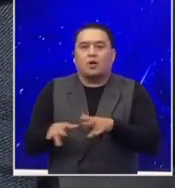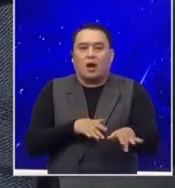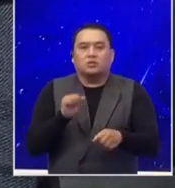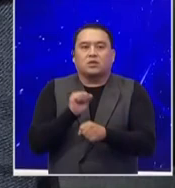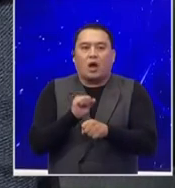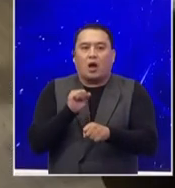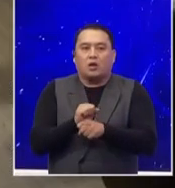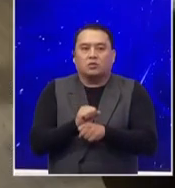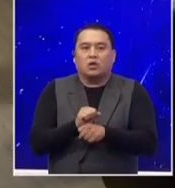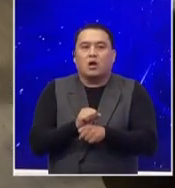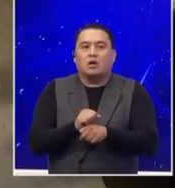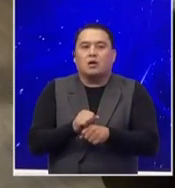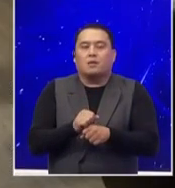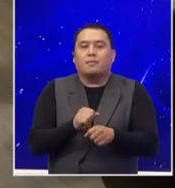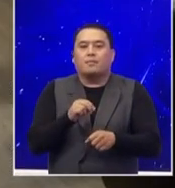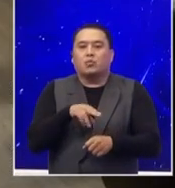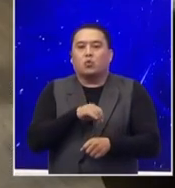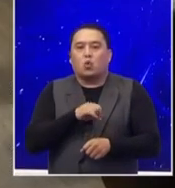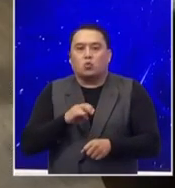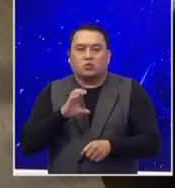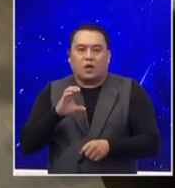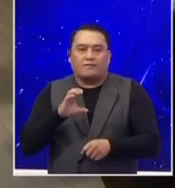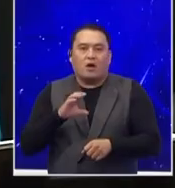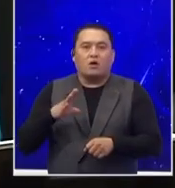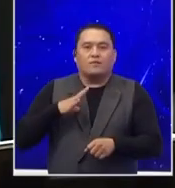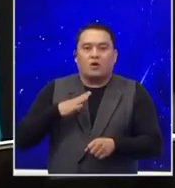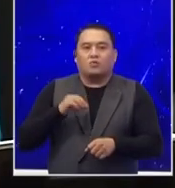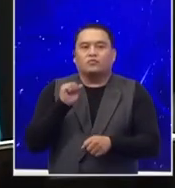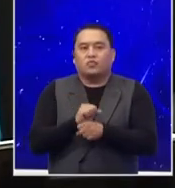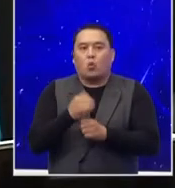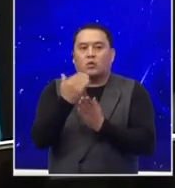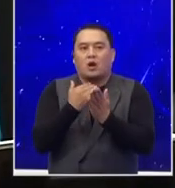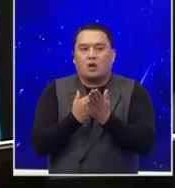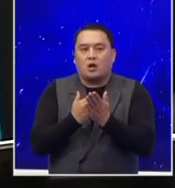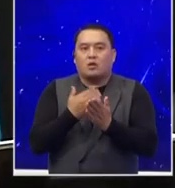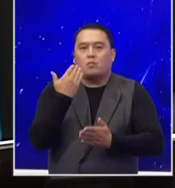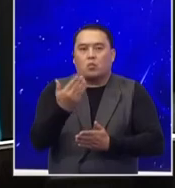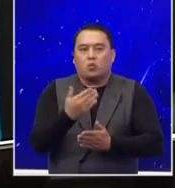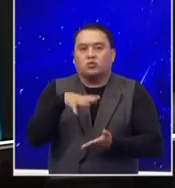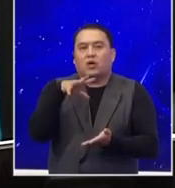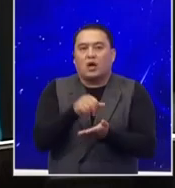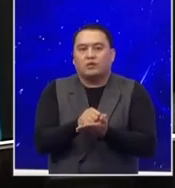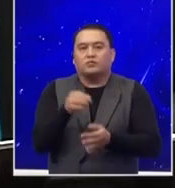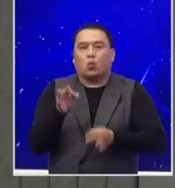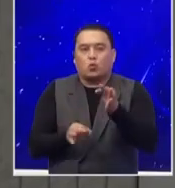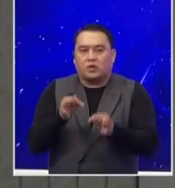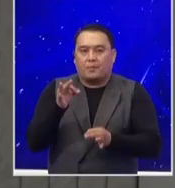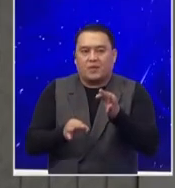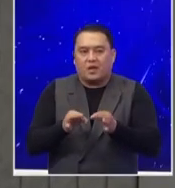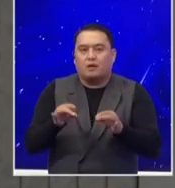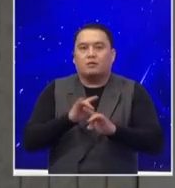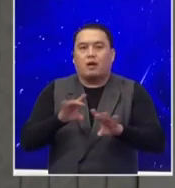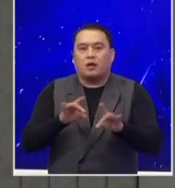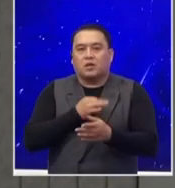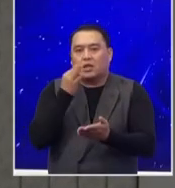тормозится из-за недобросовестного подрядчика «Тонус». В случае срывов графика дальше ими будут заниматься в судебном порядке,